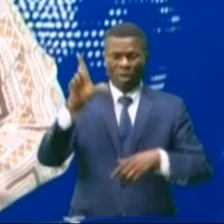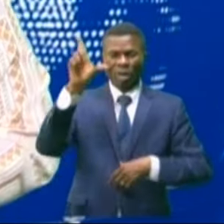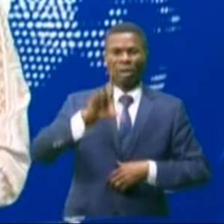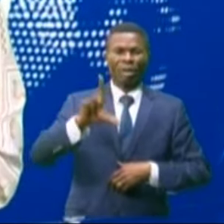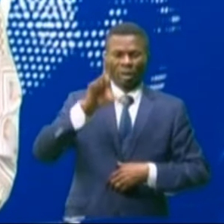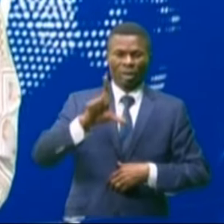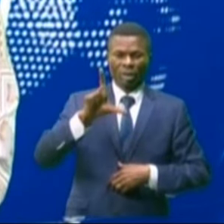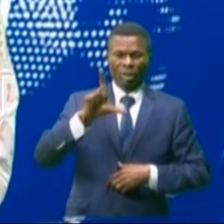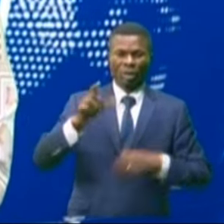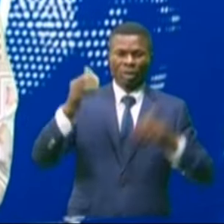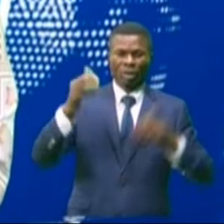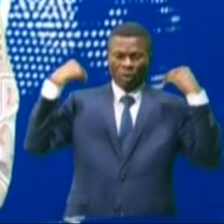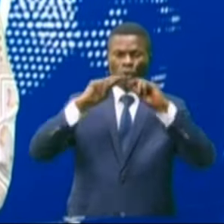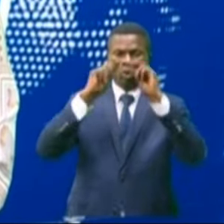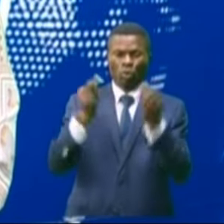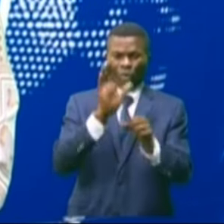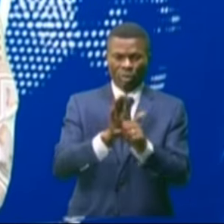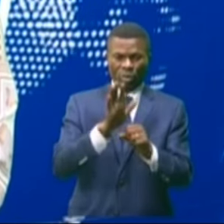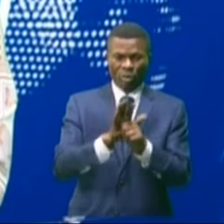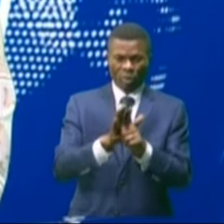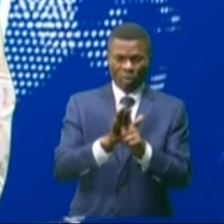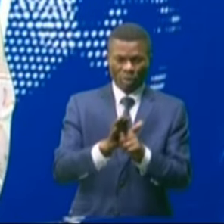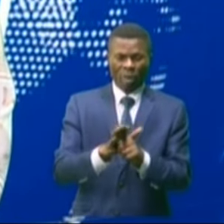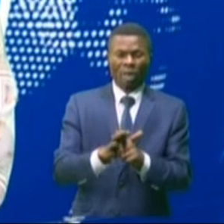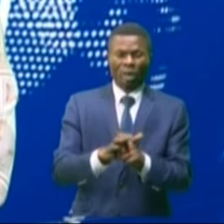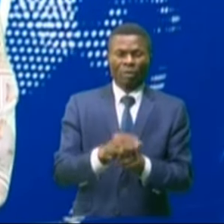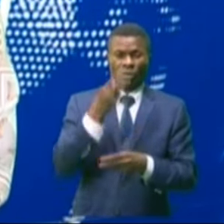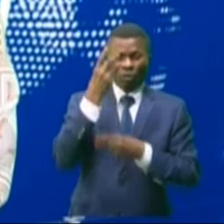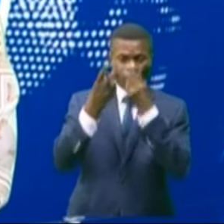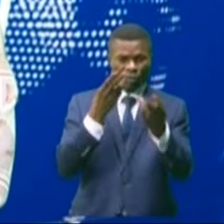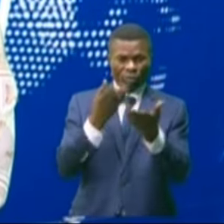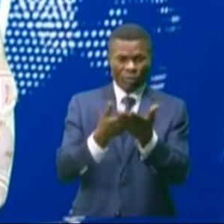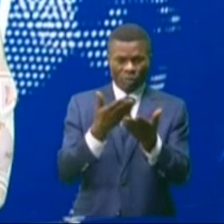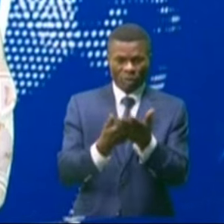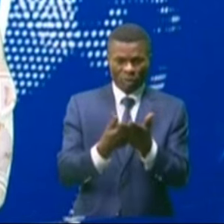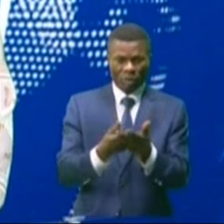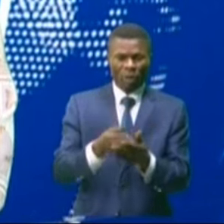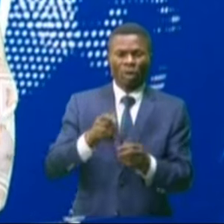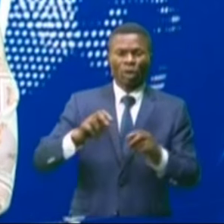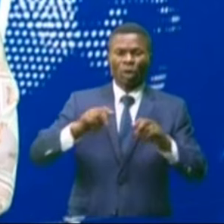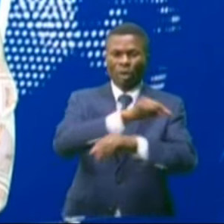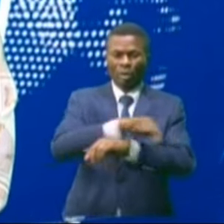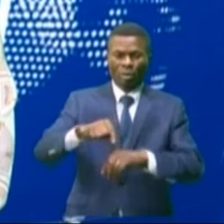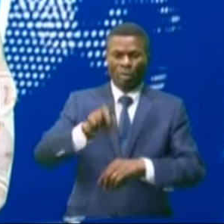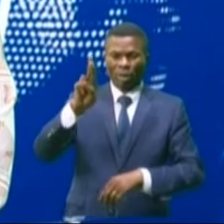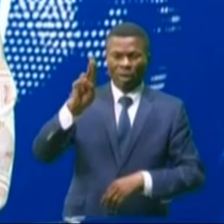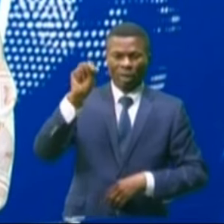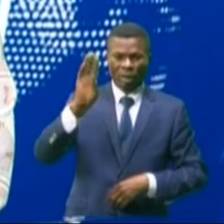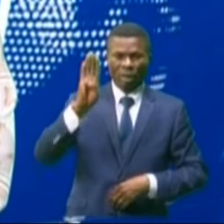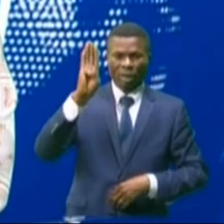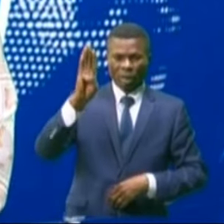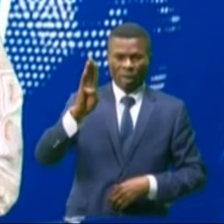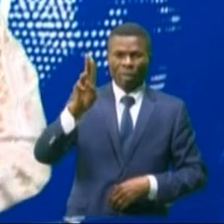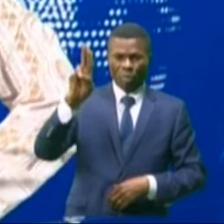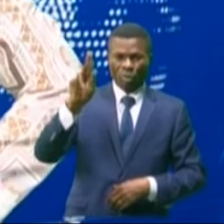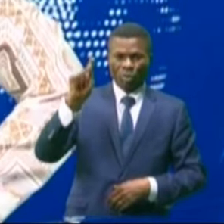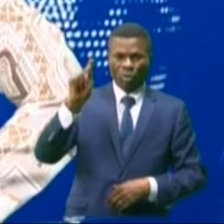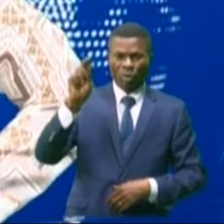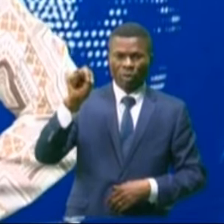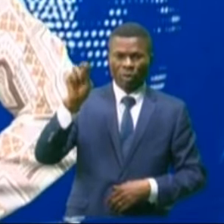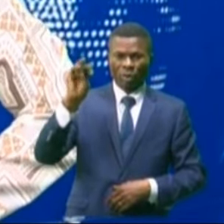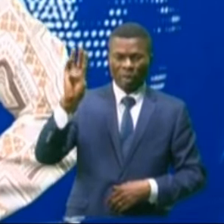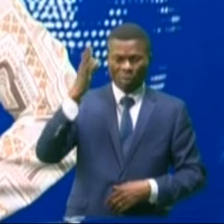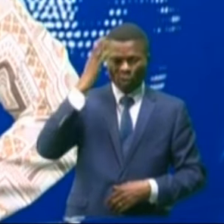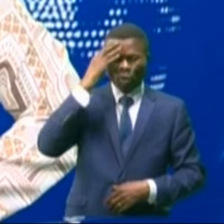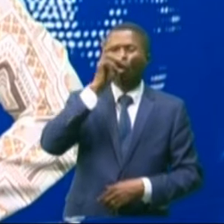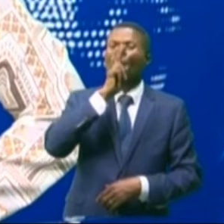la tête d'une délégation, a effectué tout récemment une visite à la sous-station de la RTNC Boutembo pour palper les